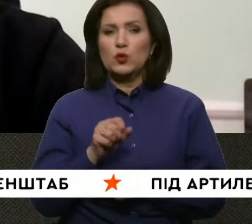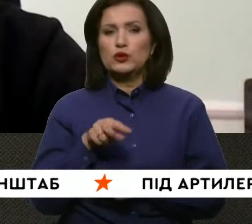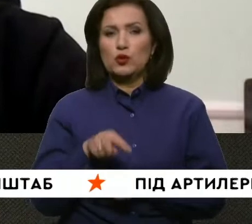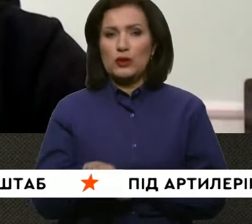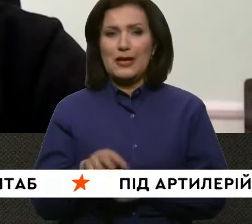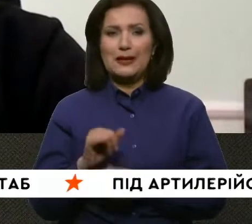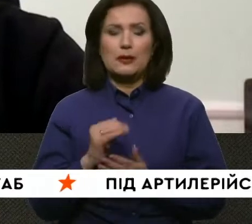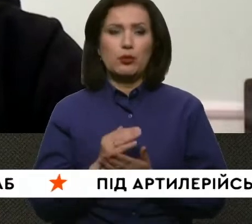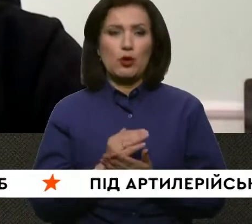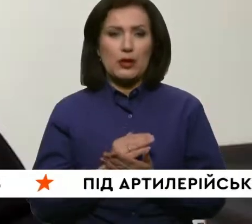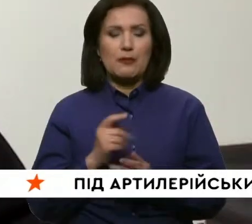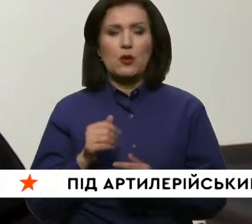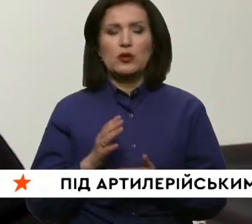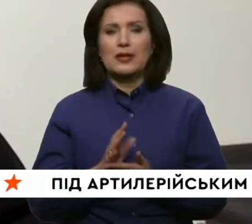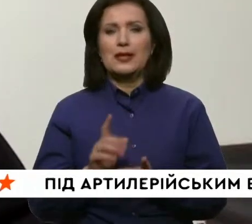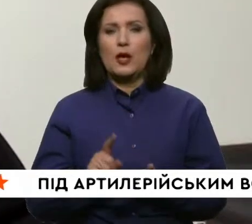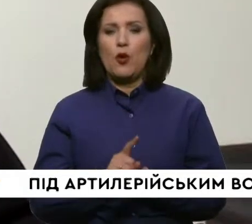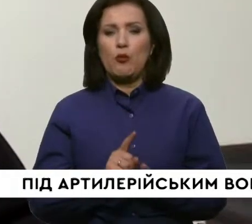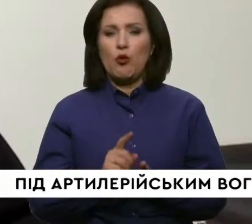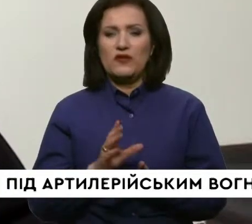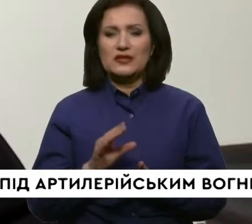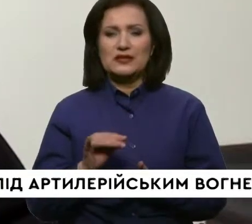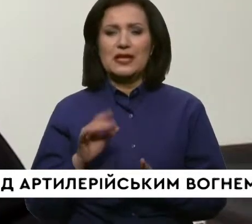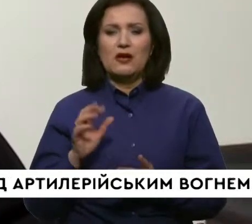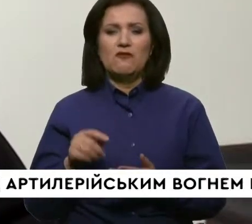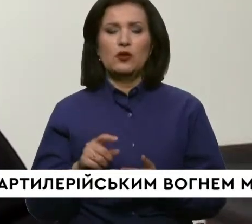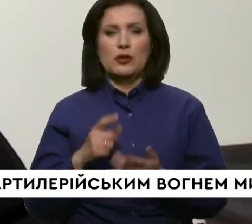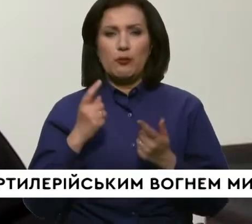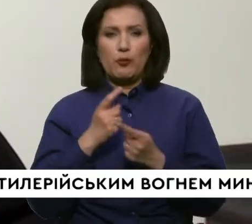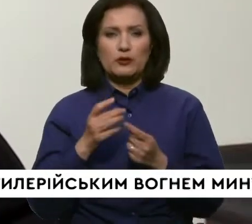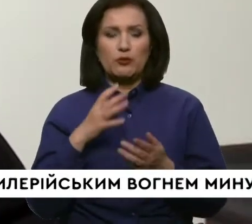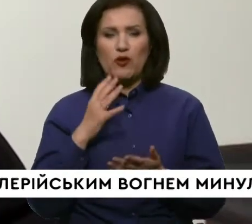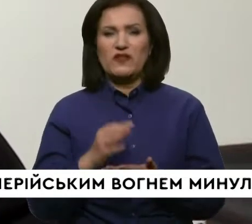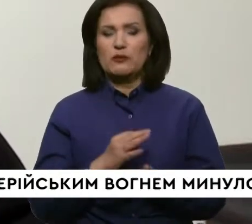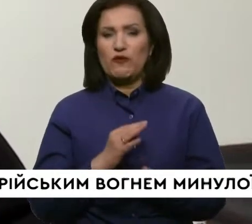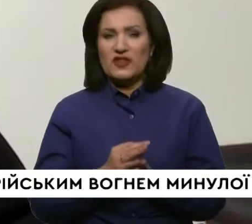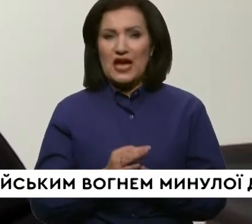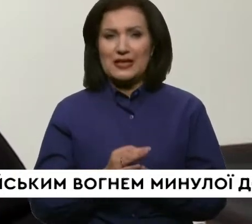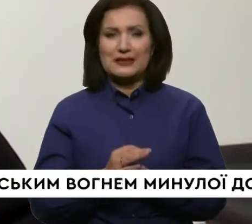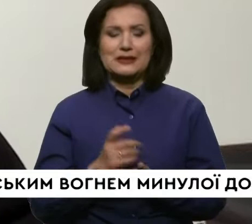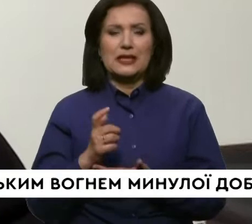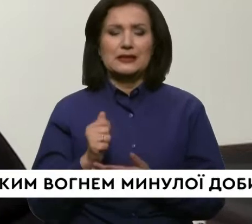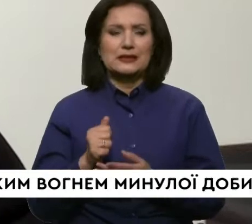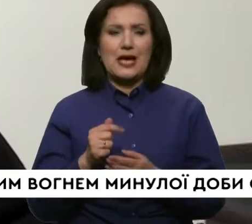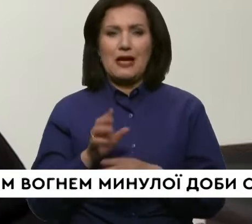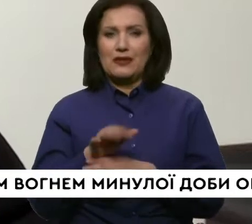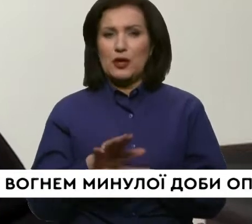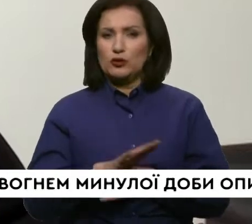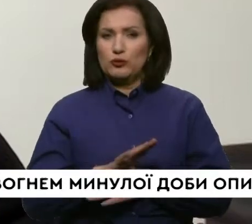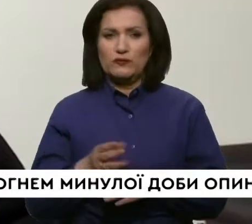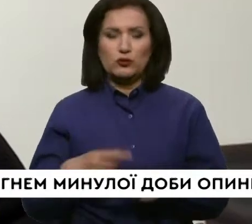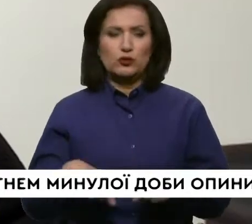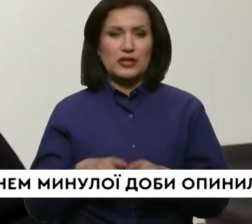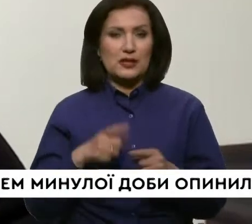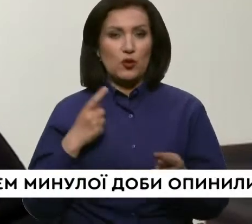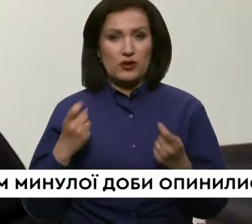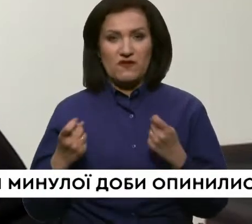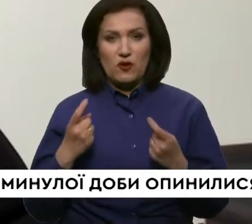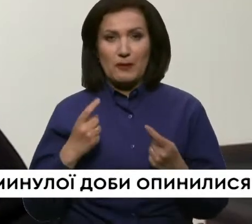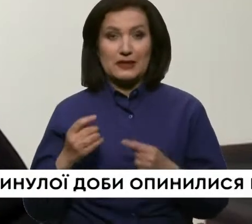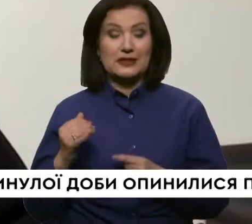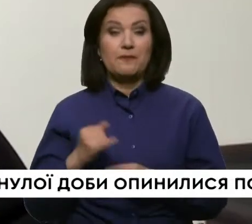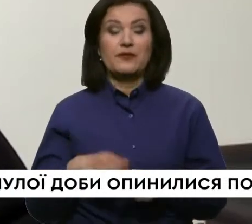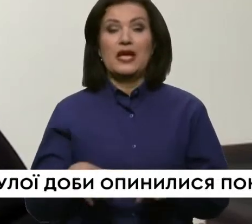і права, у них також є обов'язки, а також у них попереджені про відповідальність за нерозповсюдження такої інформації.